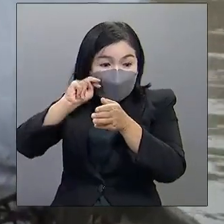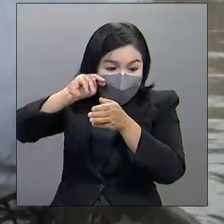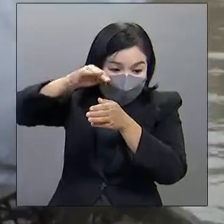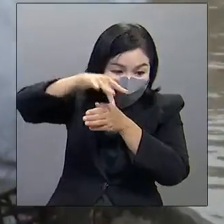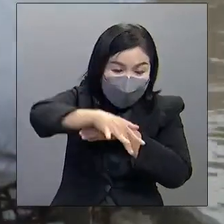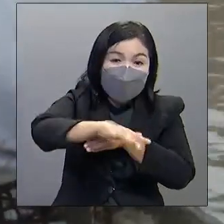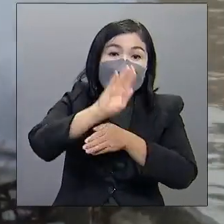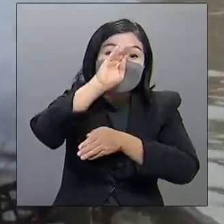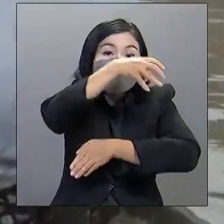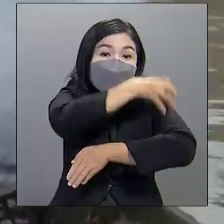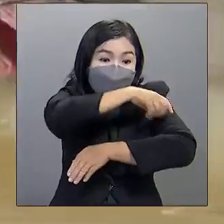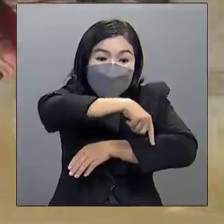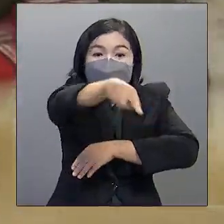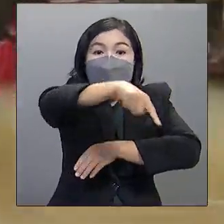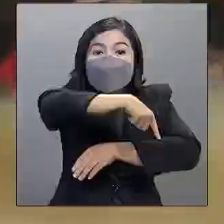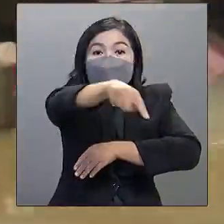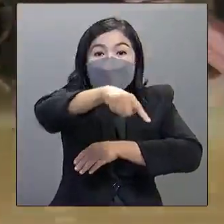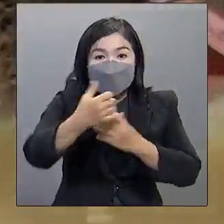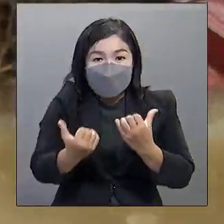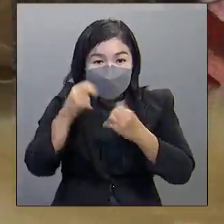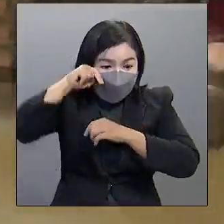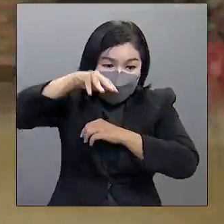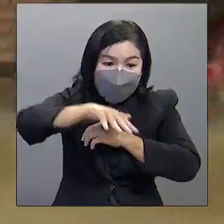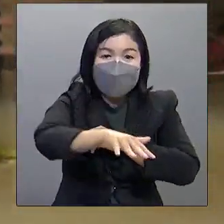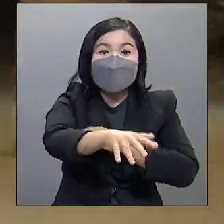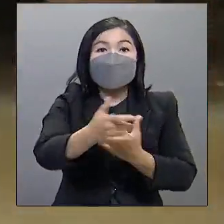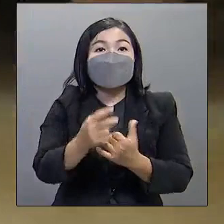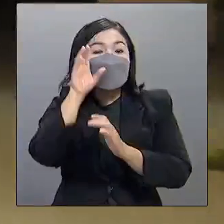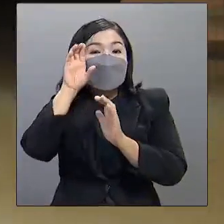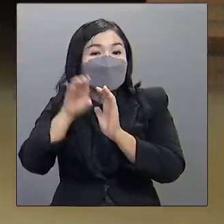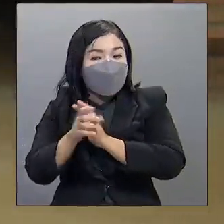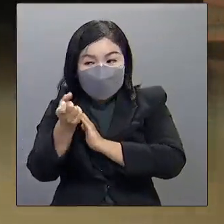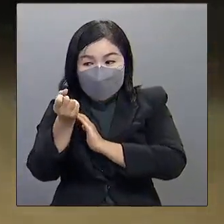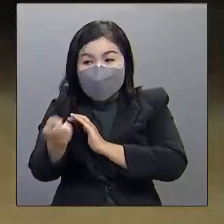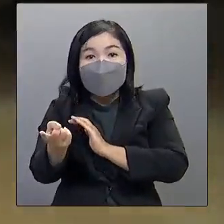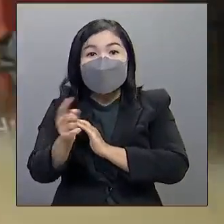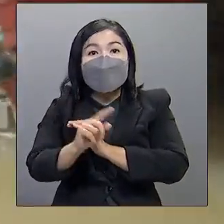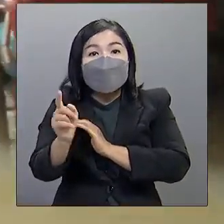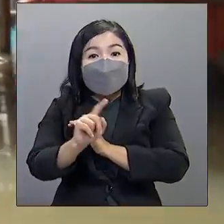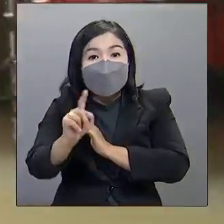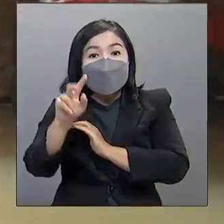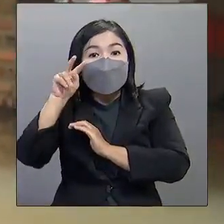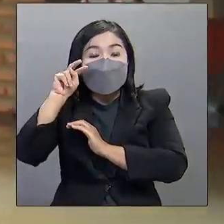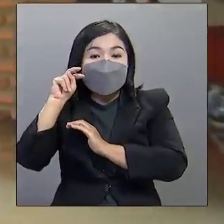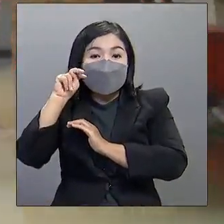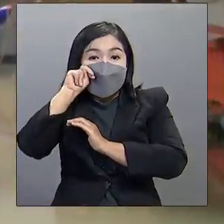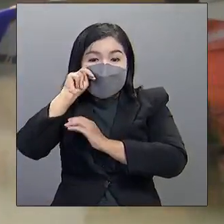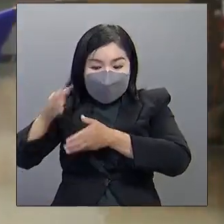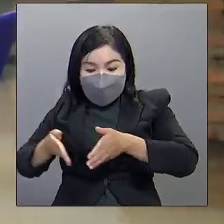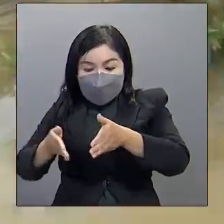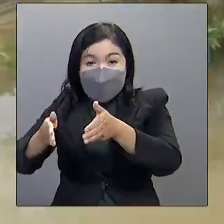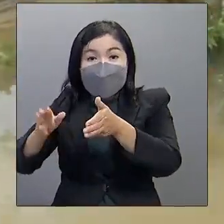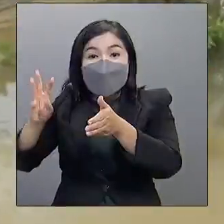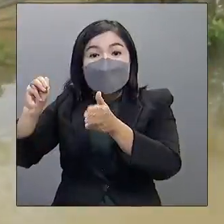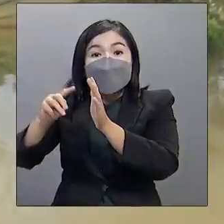เขตเทศบาลนครอุบลราชธานีในเวลานี้ค่ะนี่ก็เป็นภาพบรรยากาศที่เกิดขึ้นบริเวณฝั่งริมแม่น้ำมูลจากภาพสดๆในเว